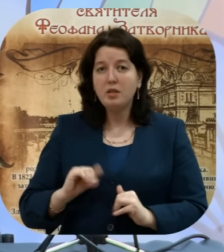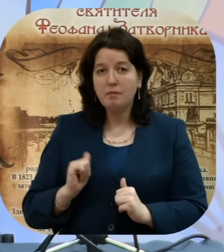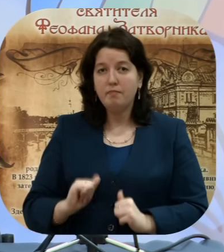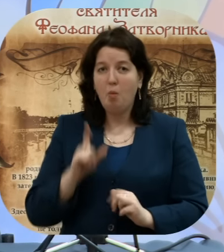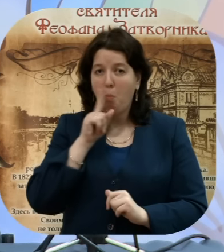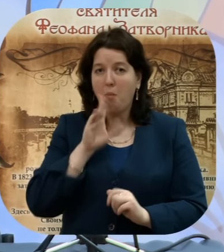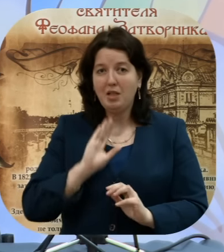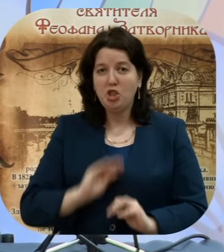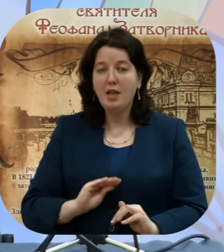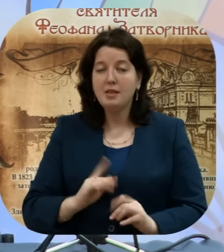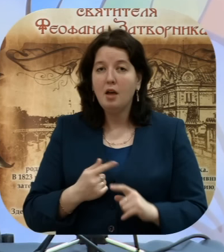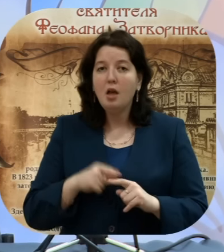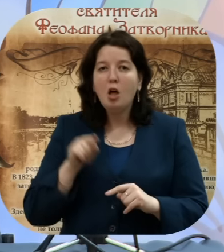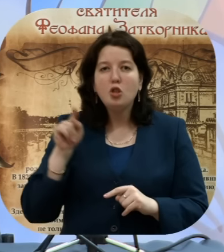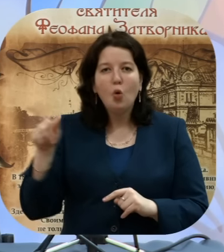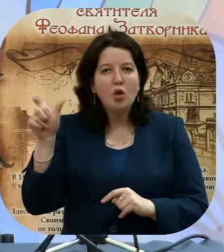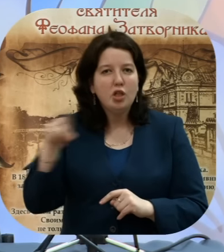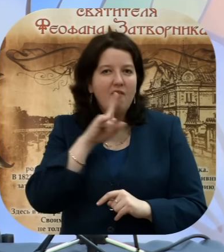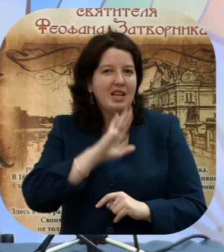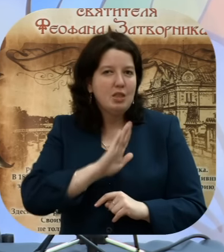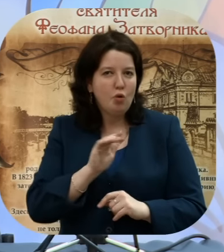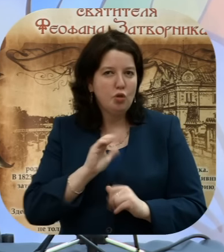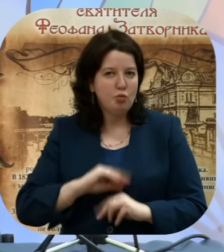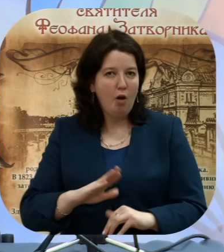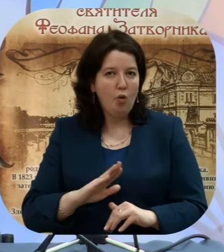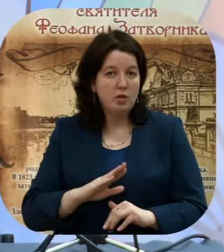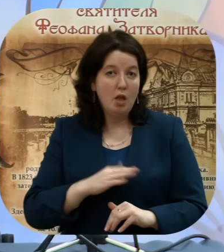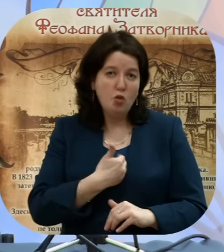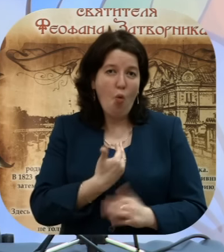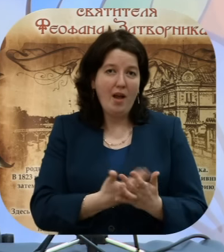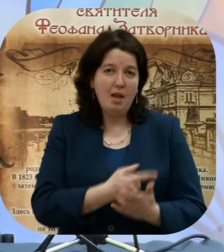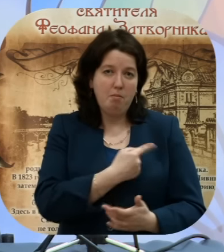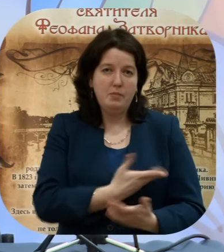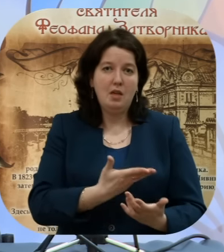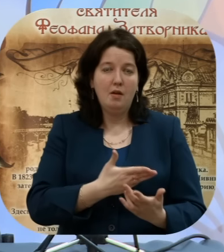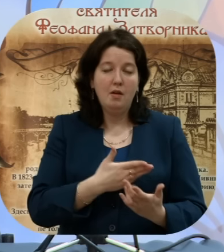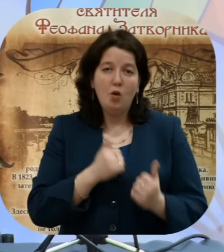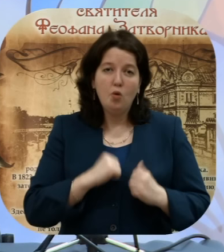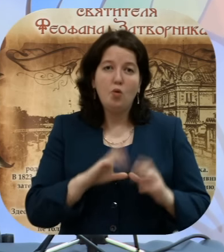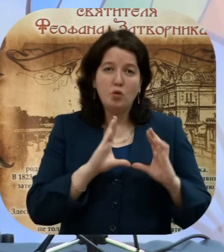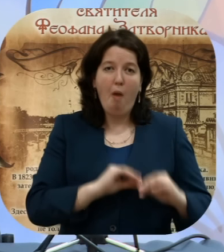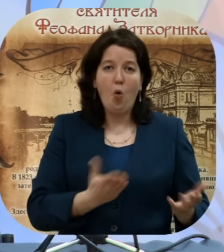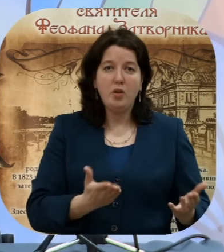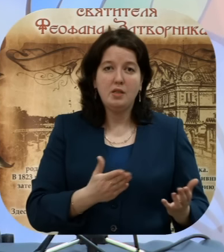воздержись. Тот человек не может, ну так ты хотя бы. Не протився этому,